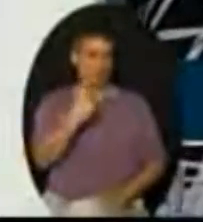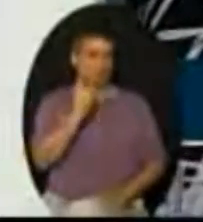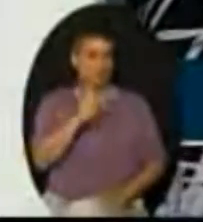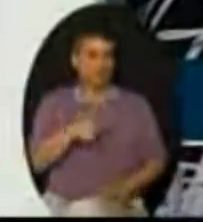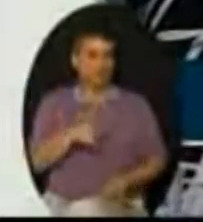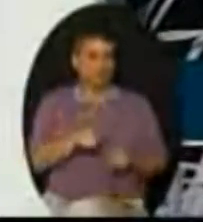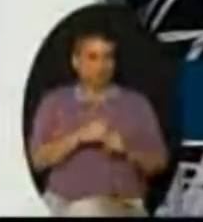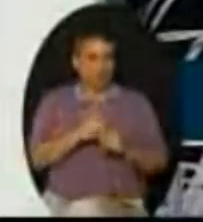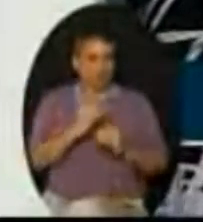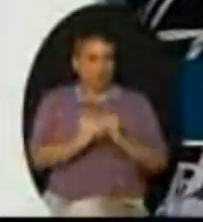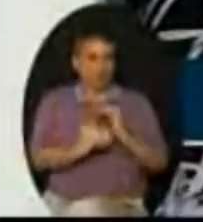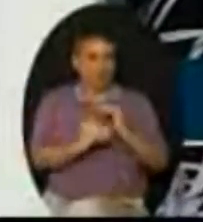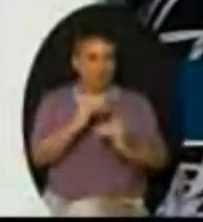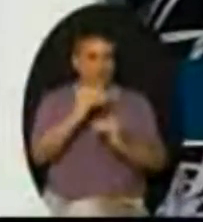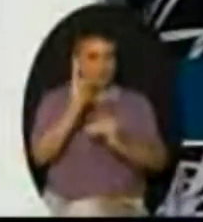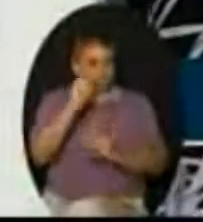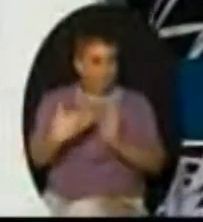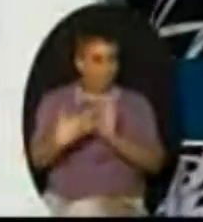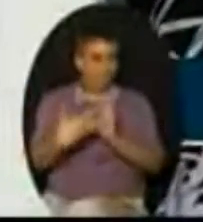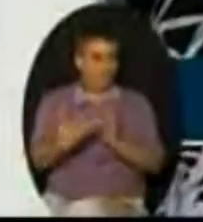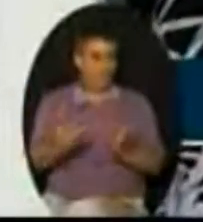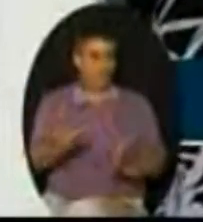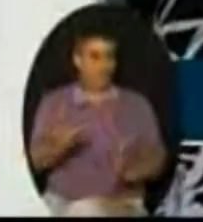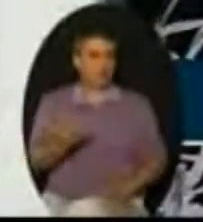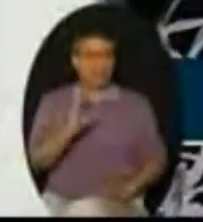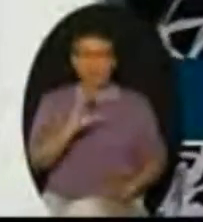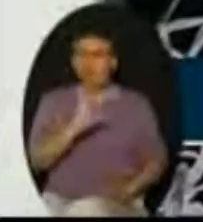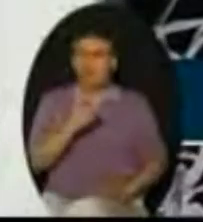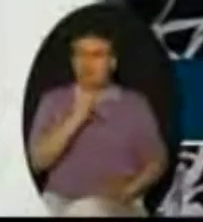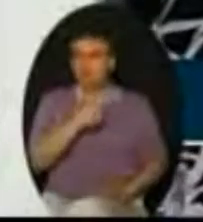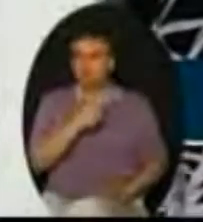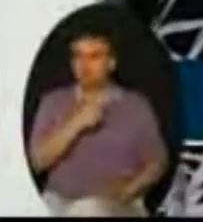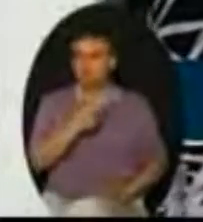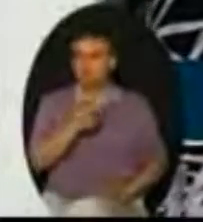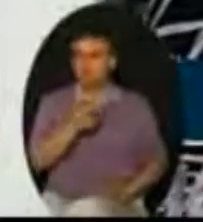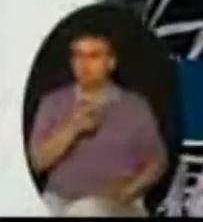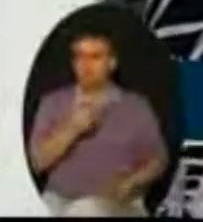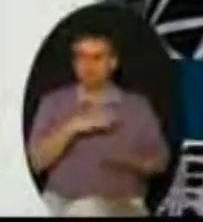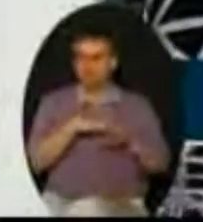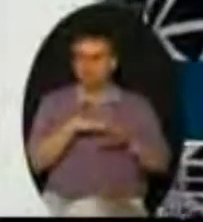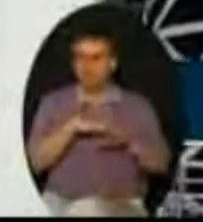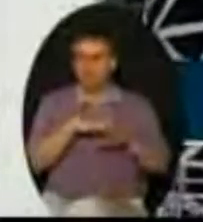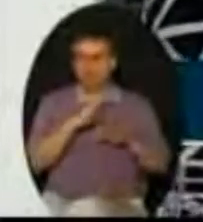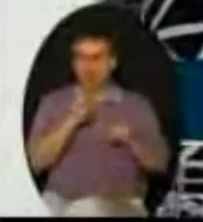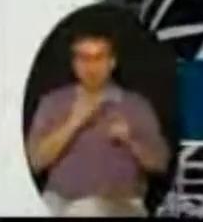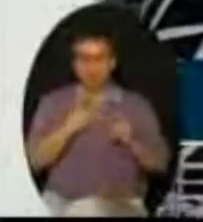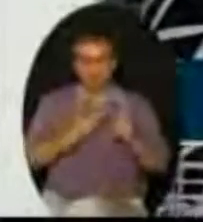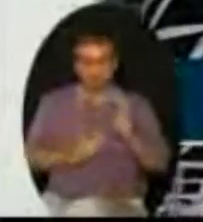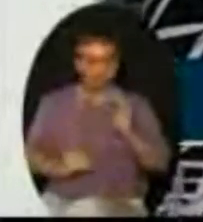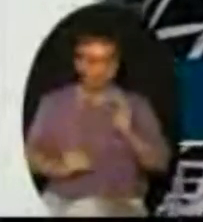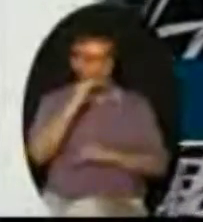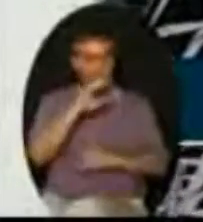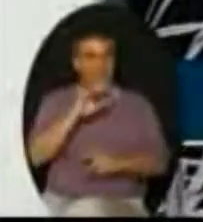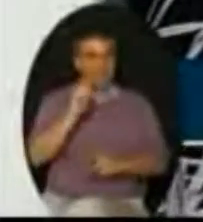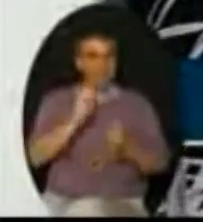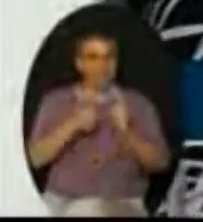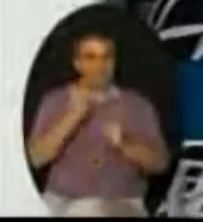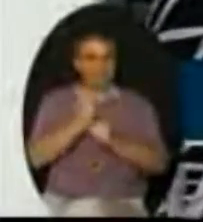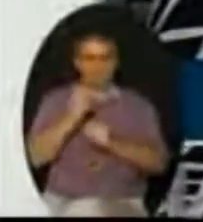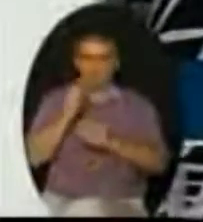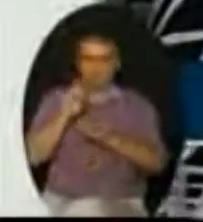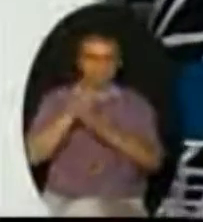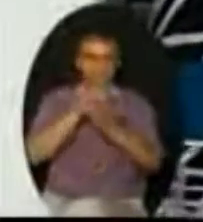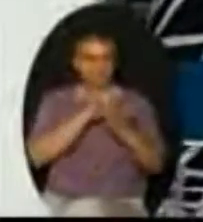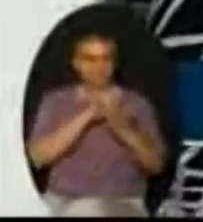איזושהי מגמתיות, ואת זה צריך לחקור. למה יש פה מגמה, סליחה רגע, להגביר הימורים ולשים אותם בכל